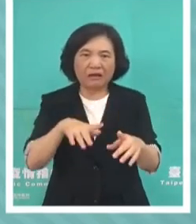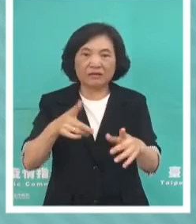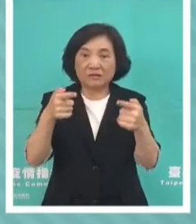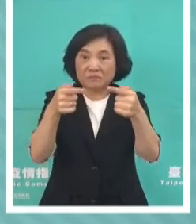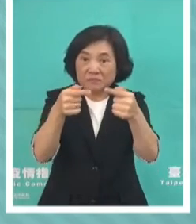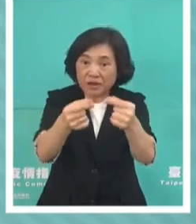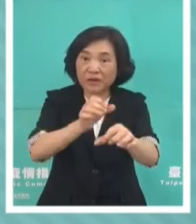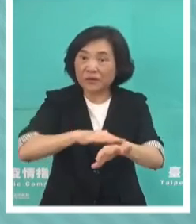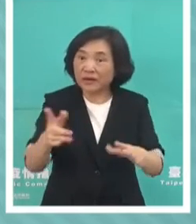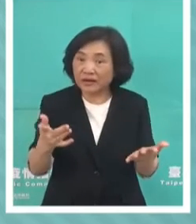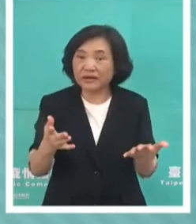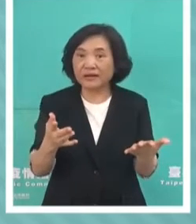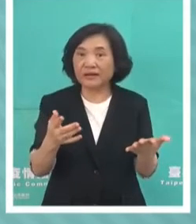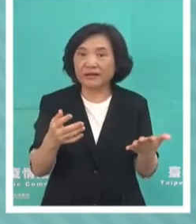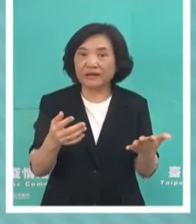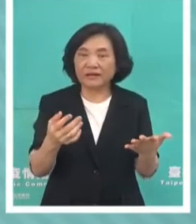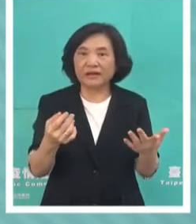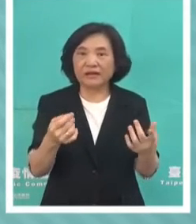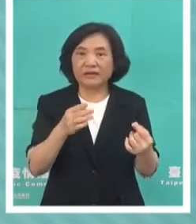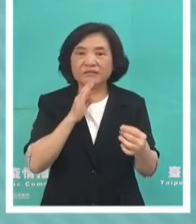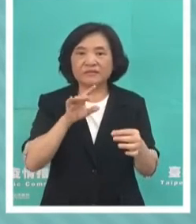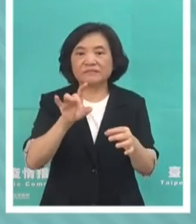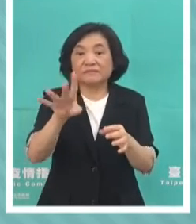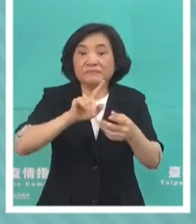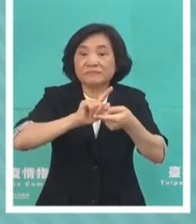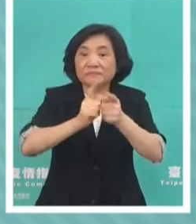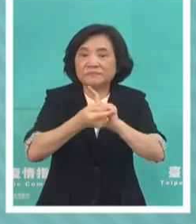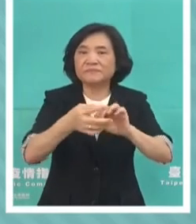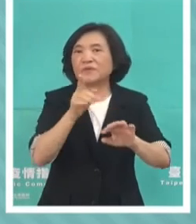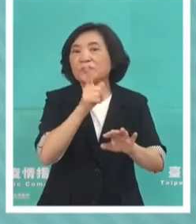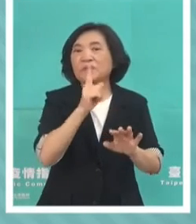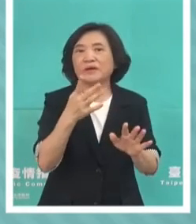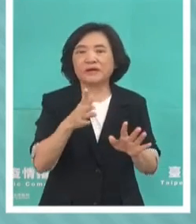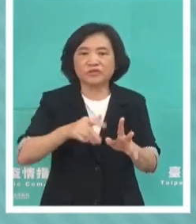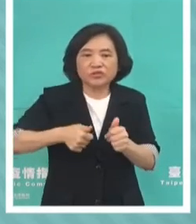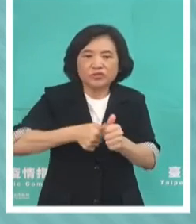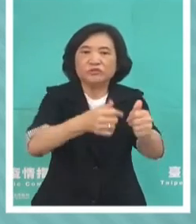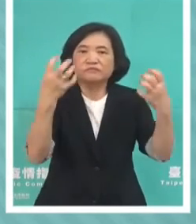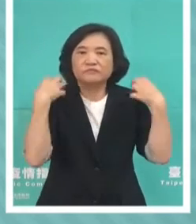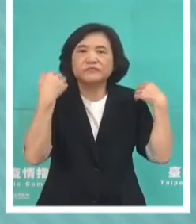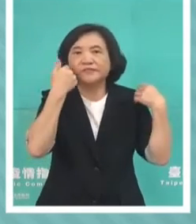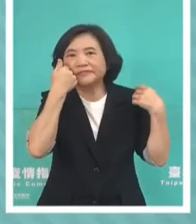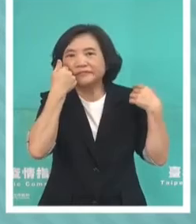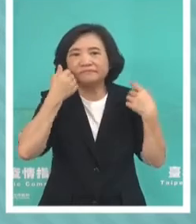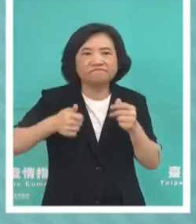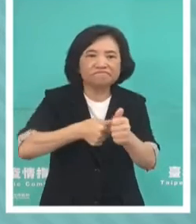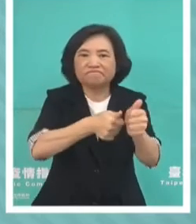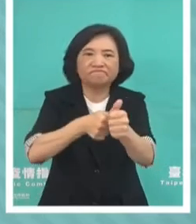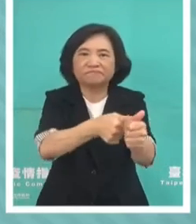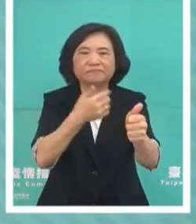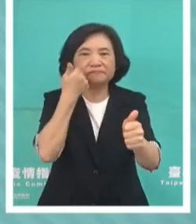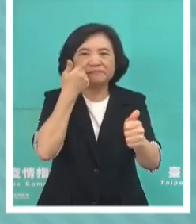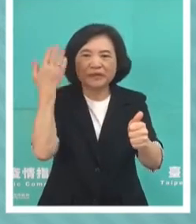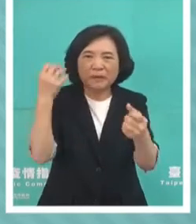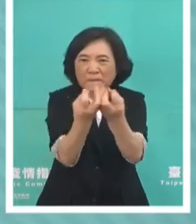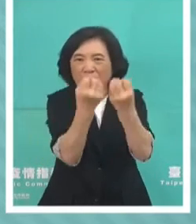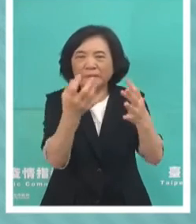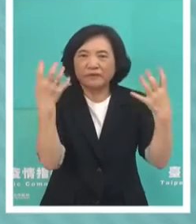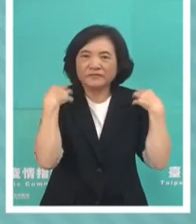有一个问题变成要会被拿出来嘛，就是追究责任嘛。我倒觉得这样的